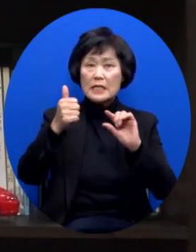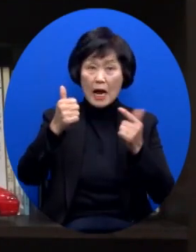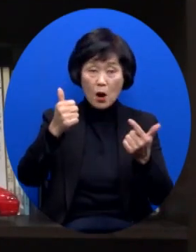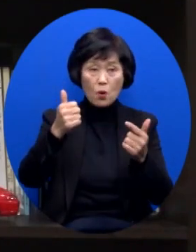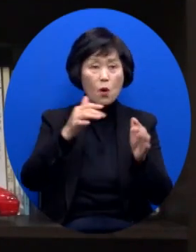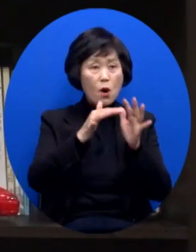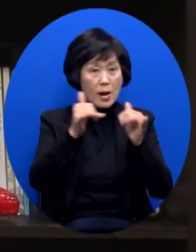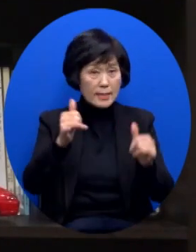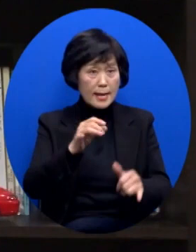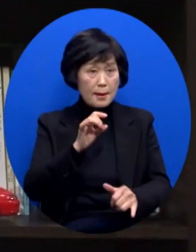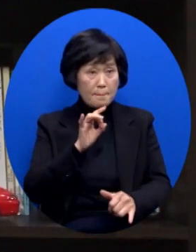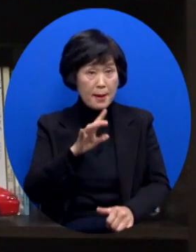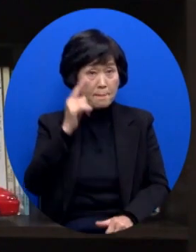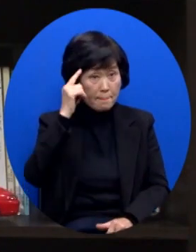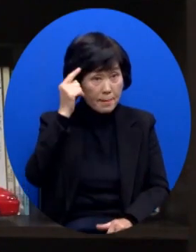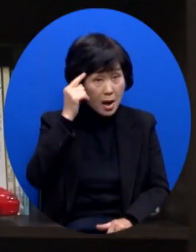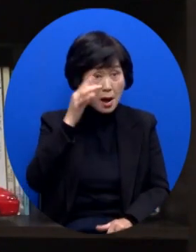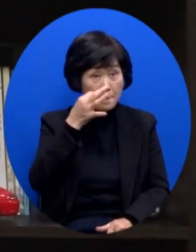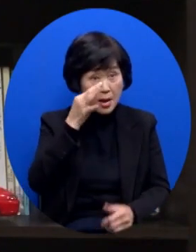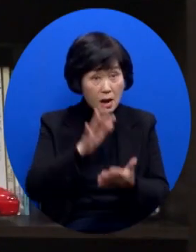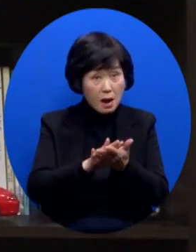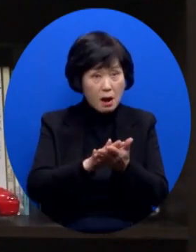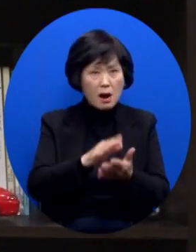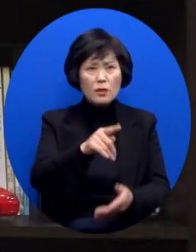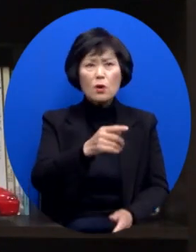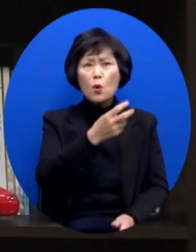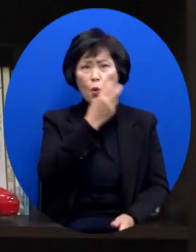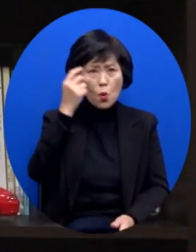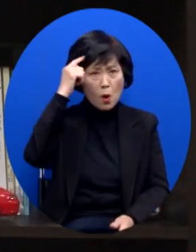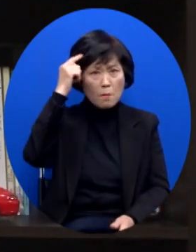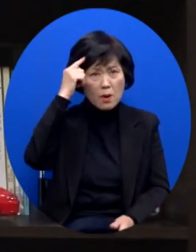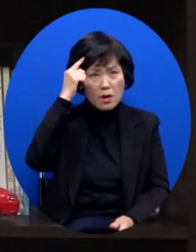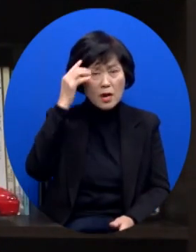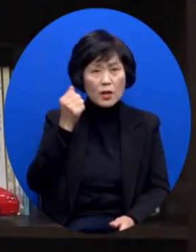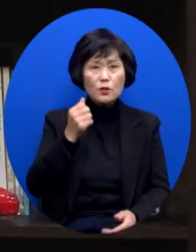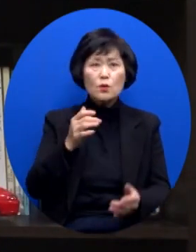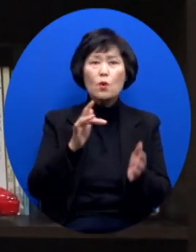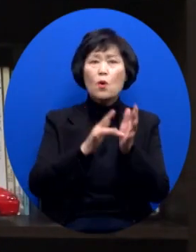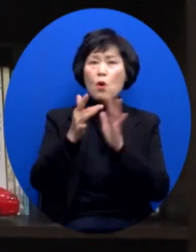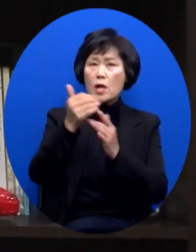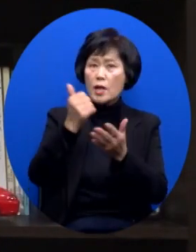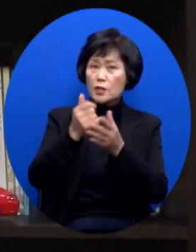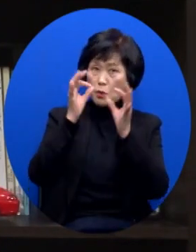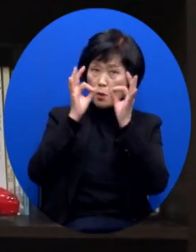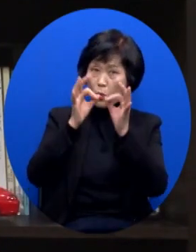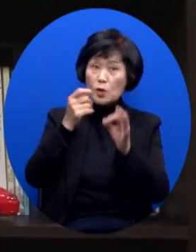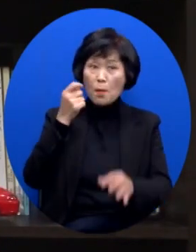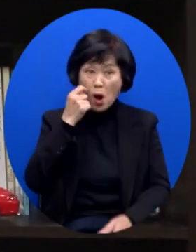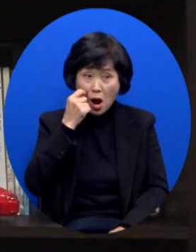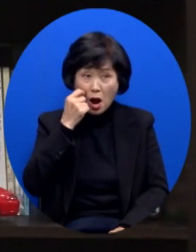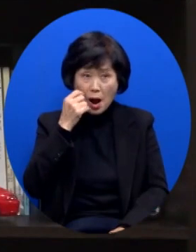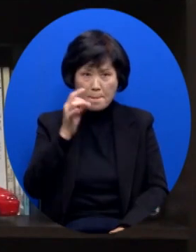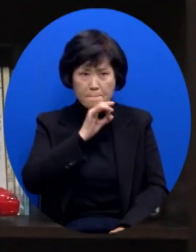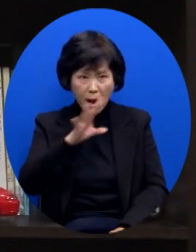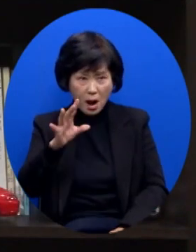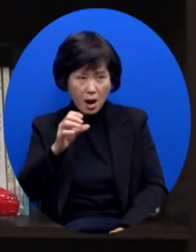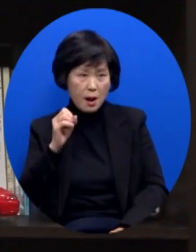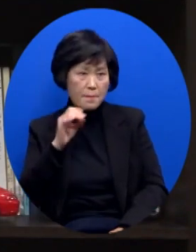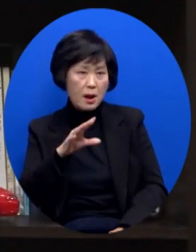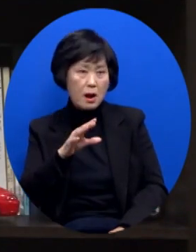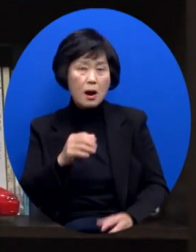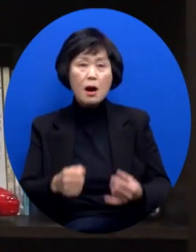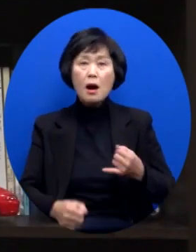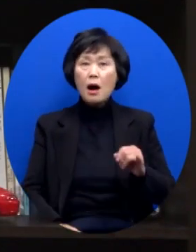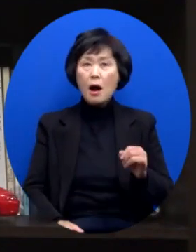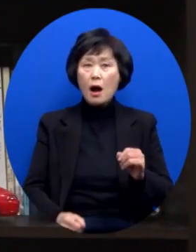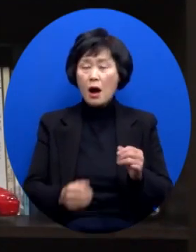너 좋은 머리에 어떻게 예수님을 보지 않을 수가 있단 말이냐. 이 말 한마디에 딸아이는